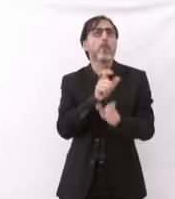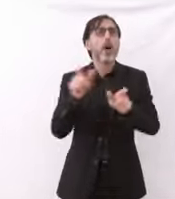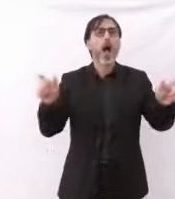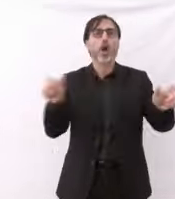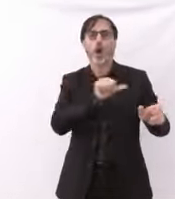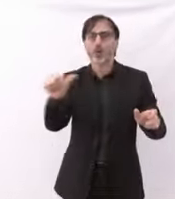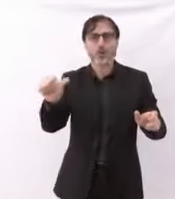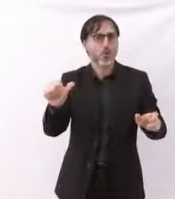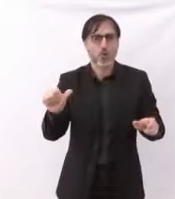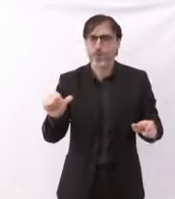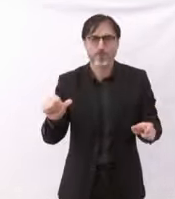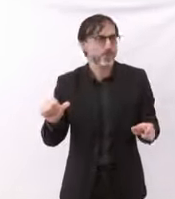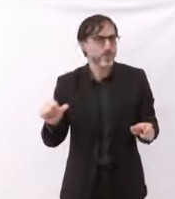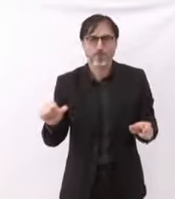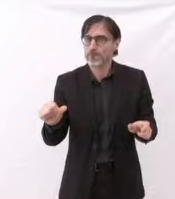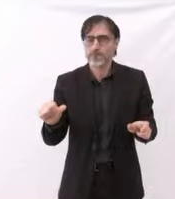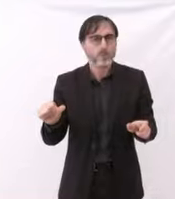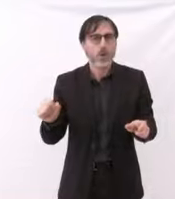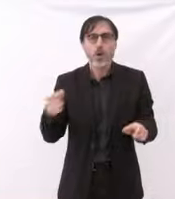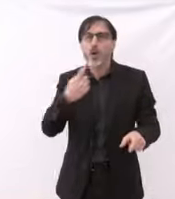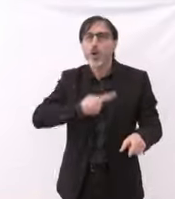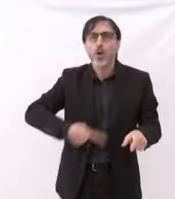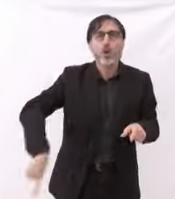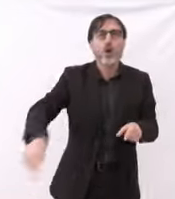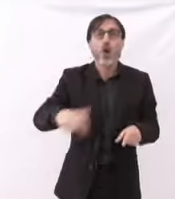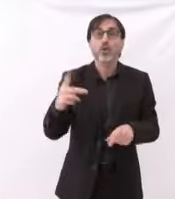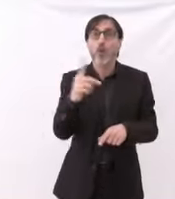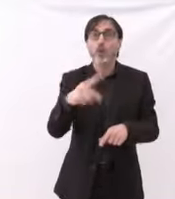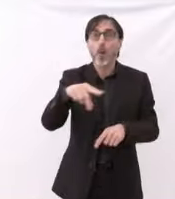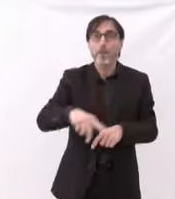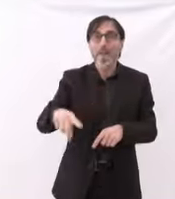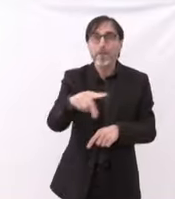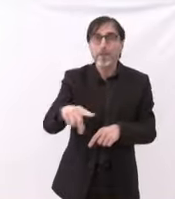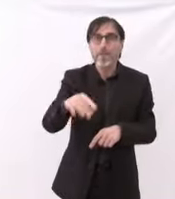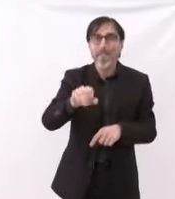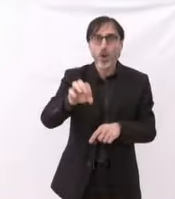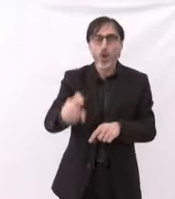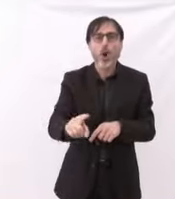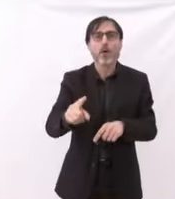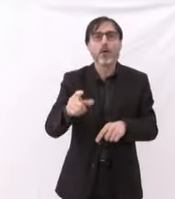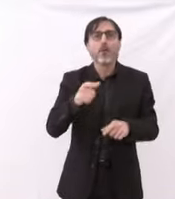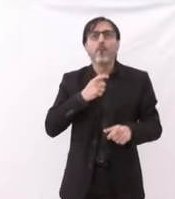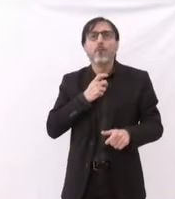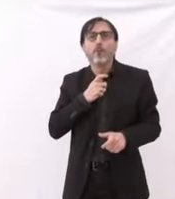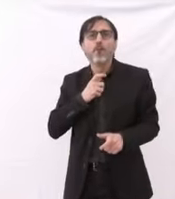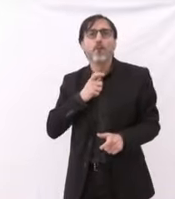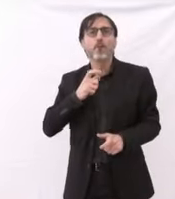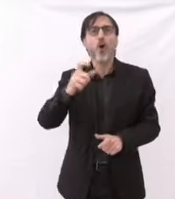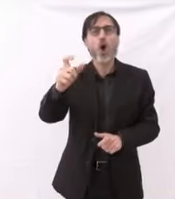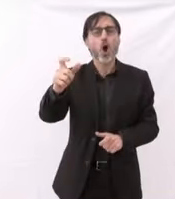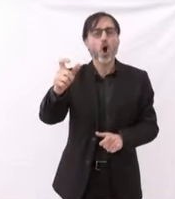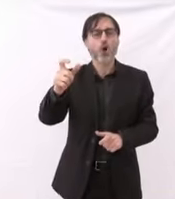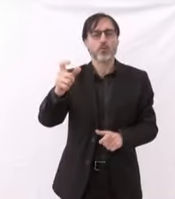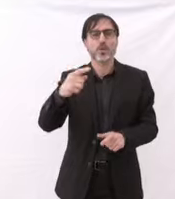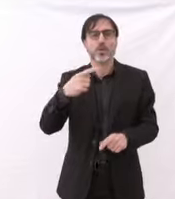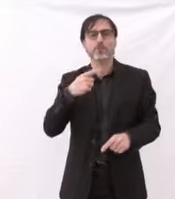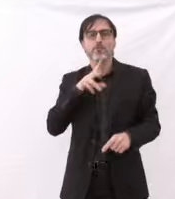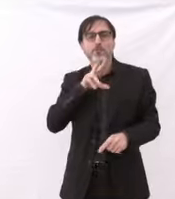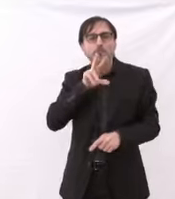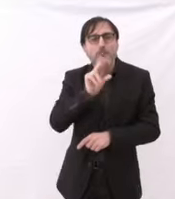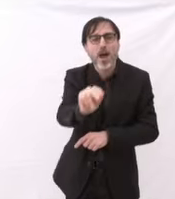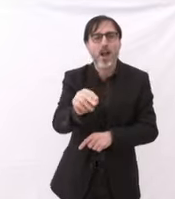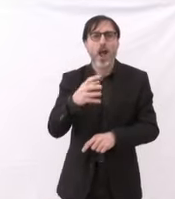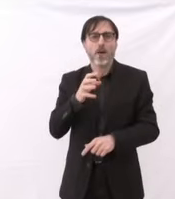parole. E il nostro Don Peppino era una voce che predicava,